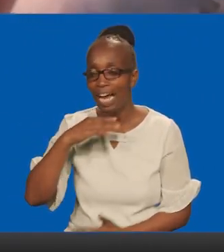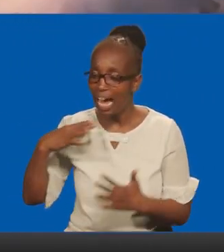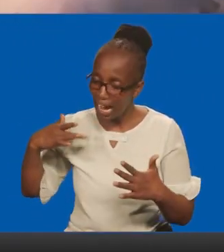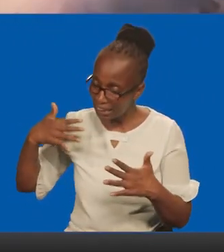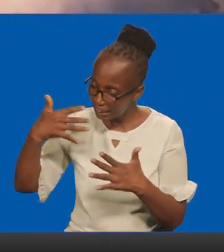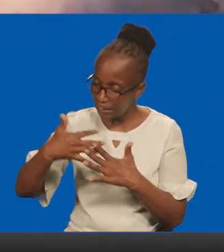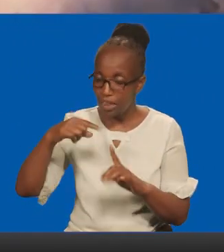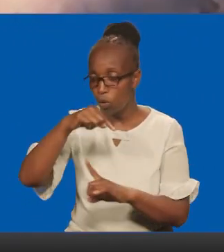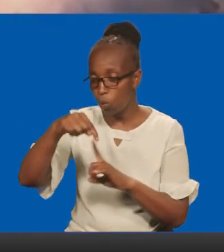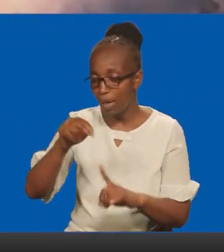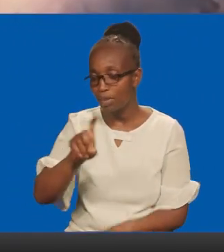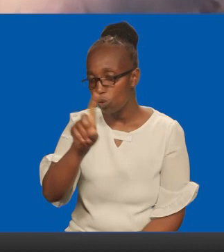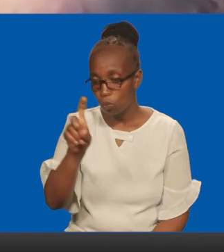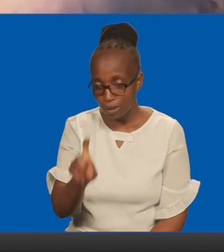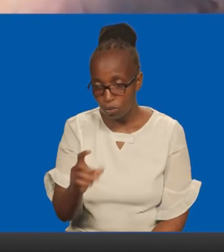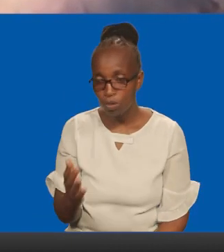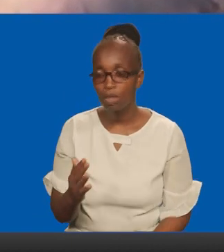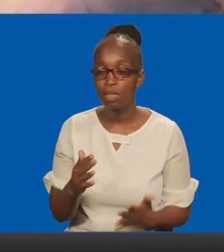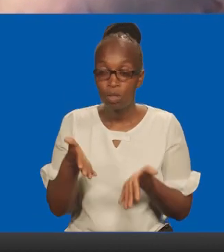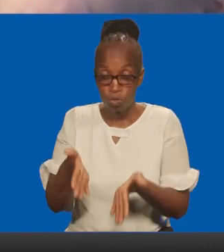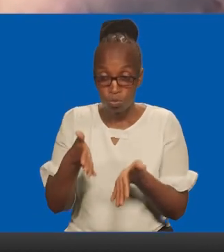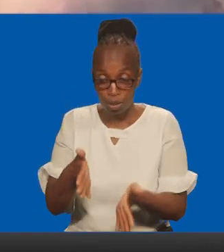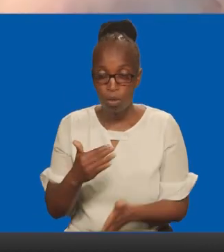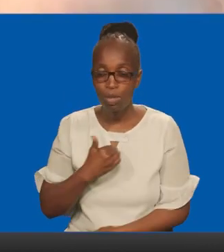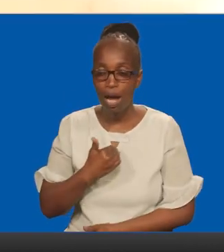wetu wataendelea kufa mpaka lini juu ya hii pombe?